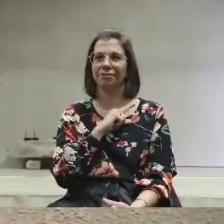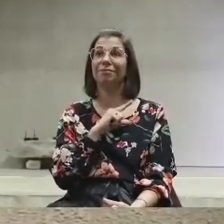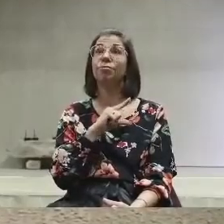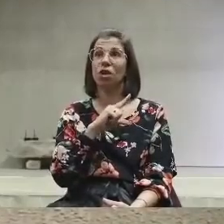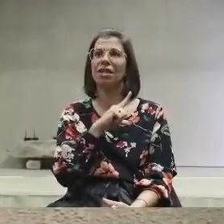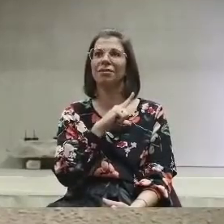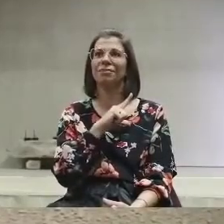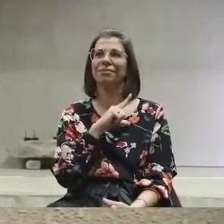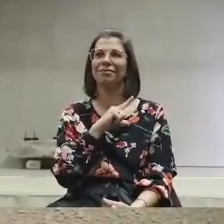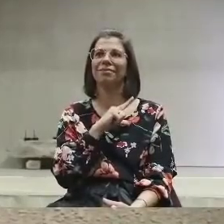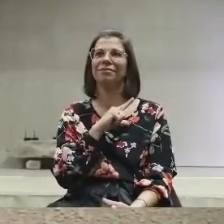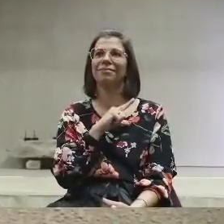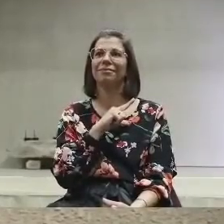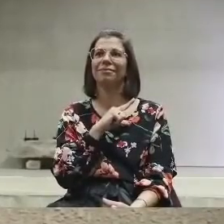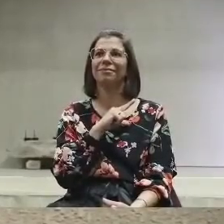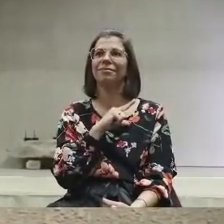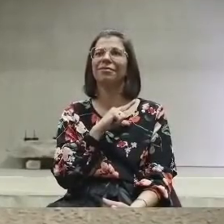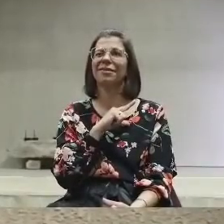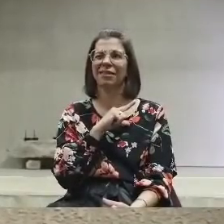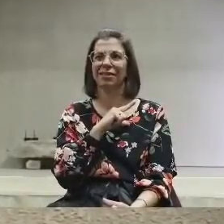4? Ah, ça dépend de qui alors. T'as dû